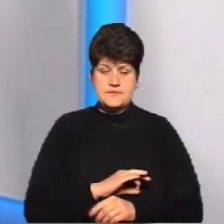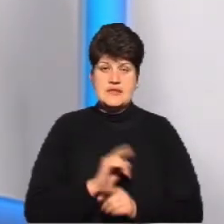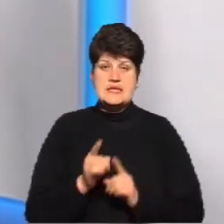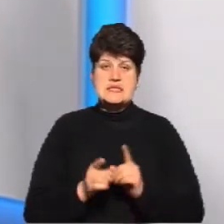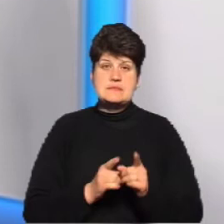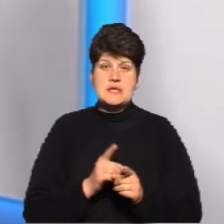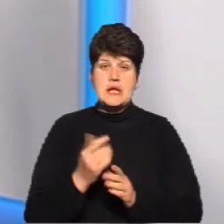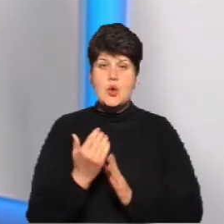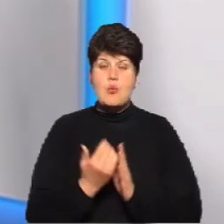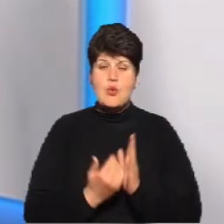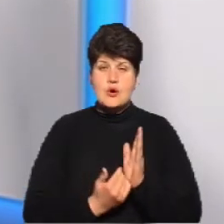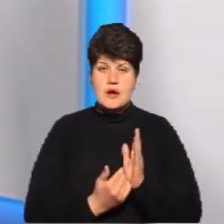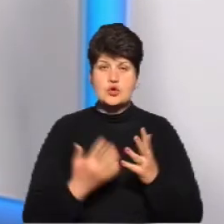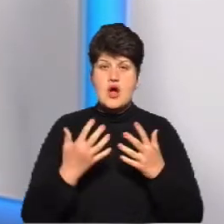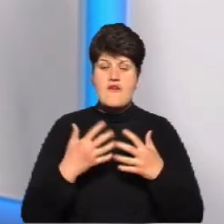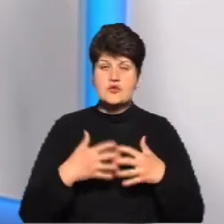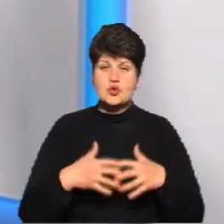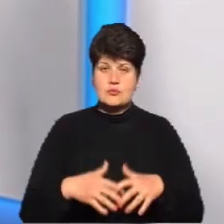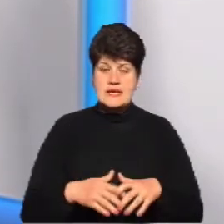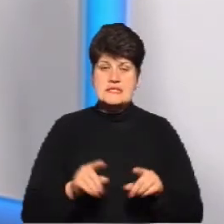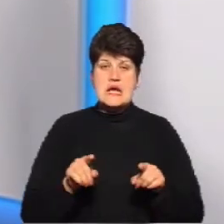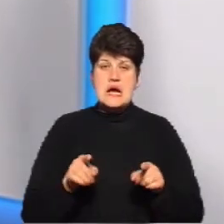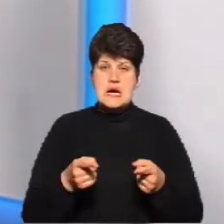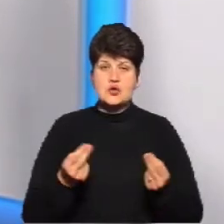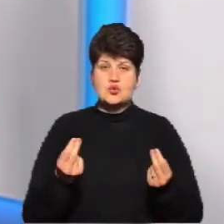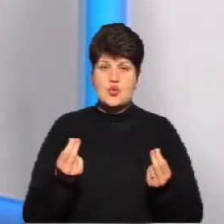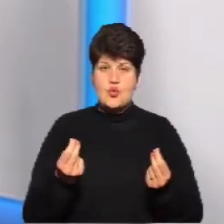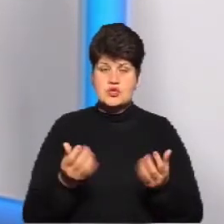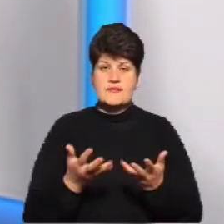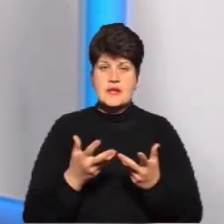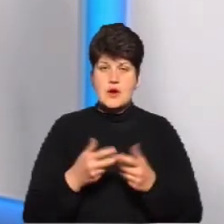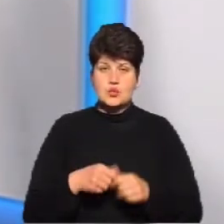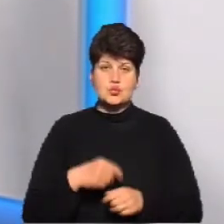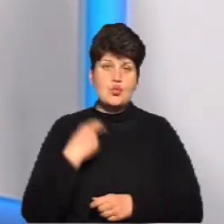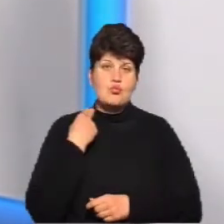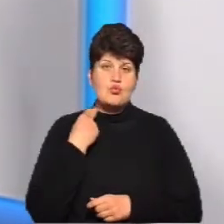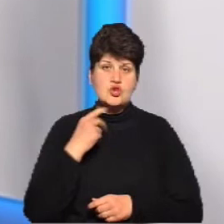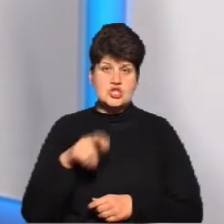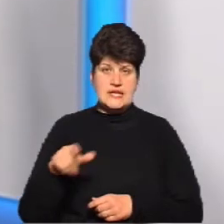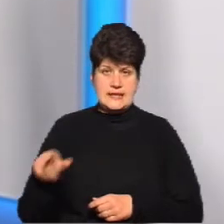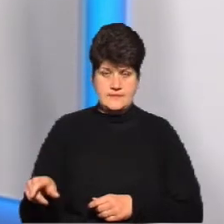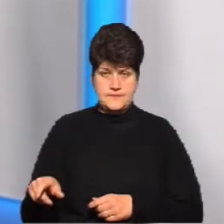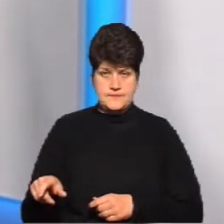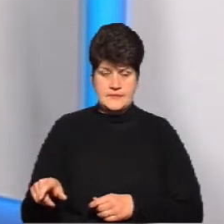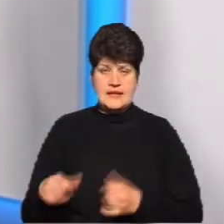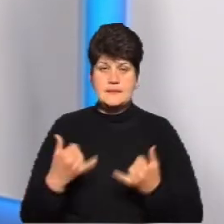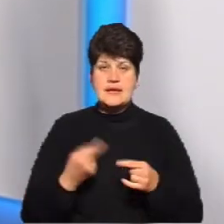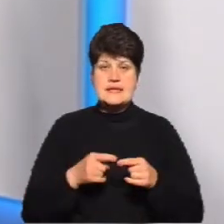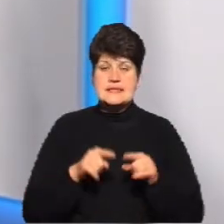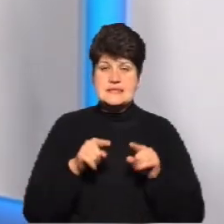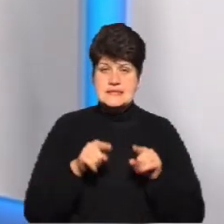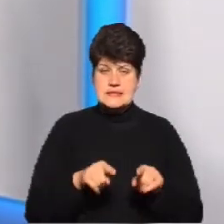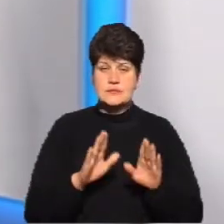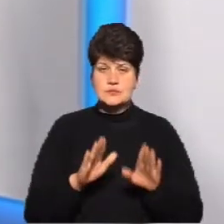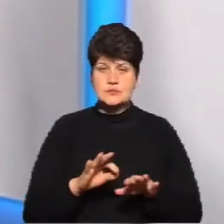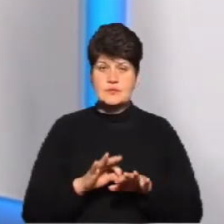порядок автоматизації арешту коштів на рахунку боржників. Тепер ця процедура буде здійснюватися